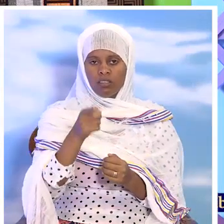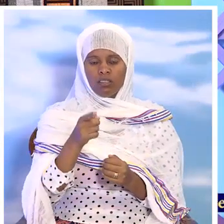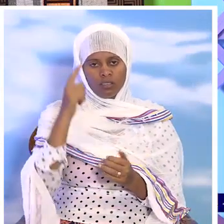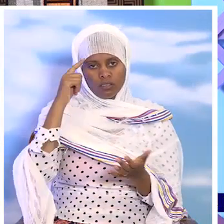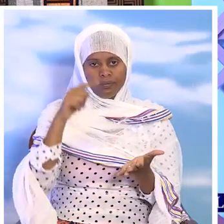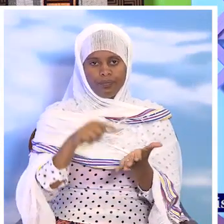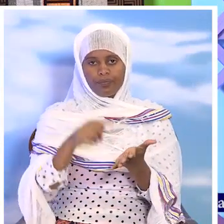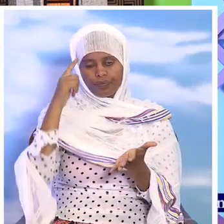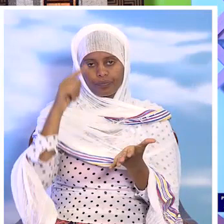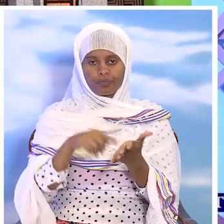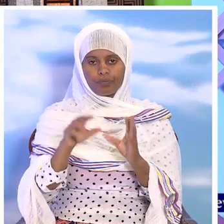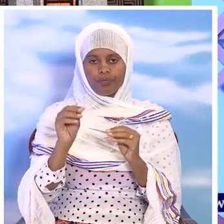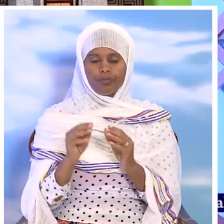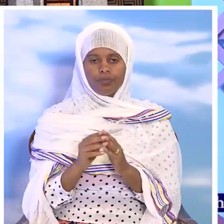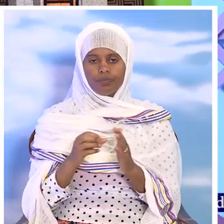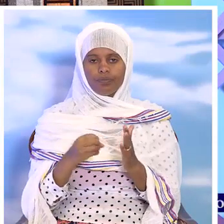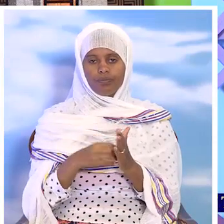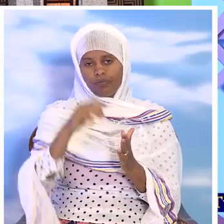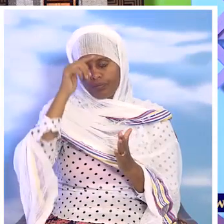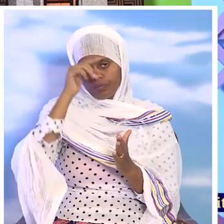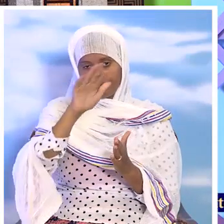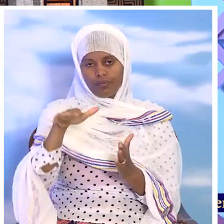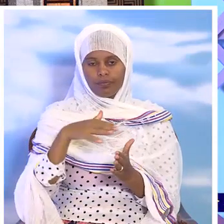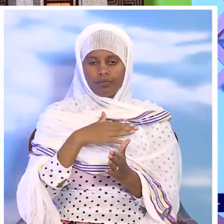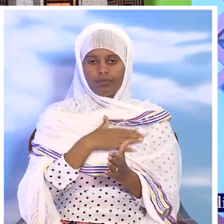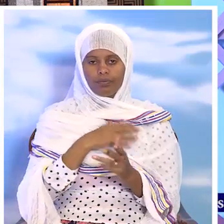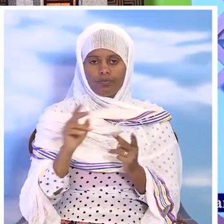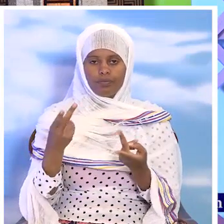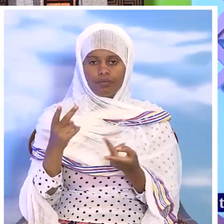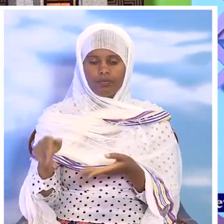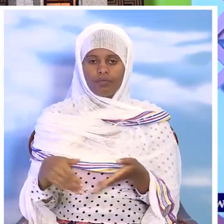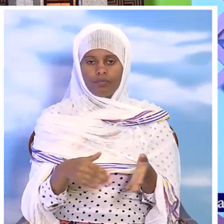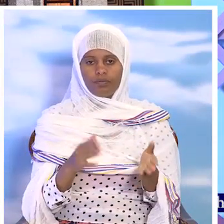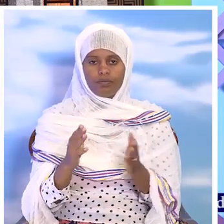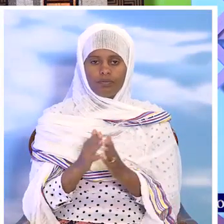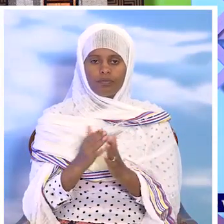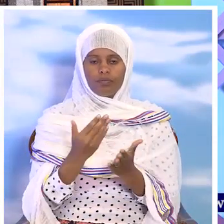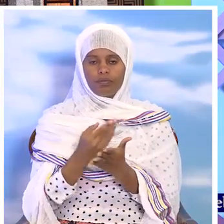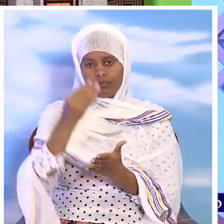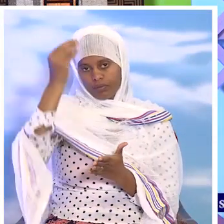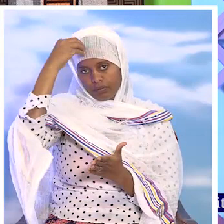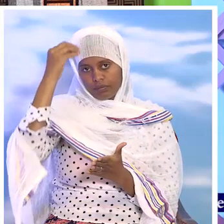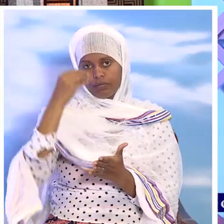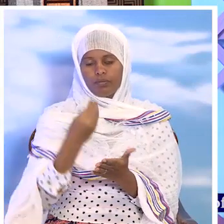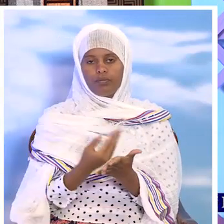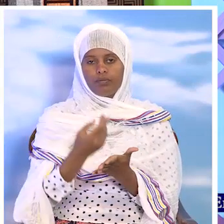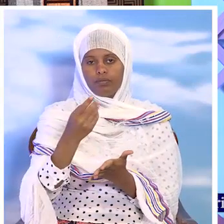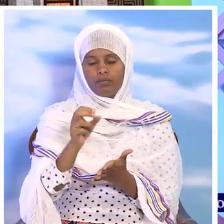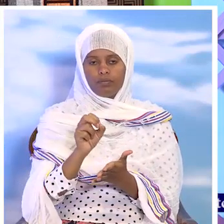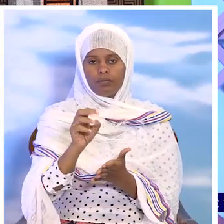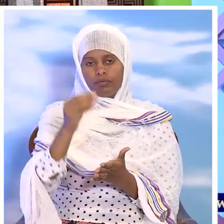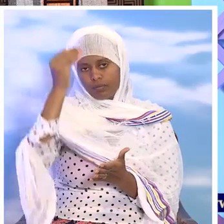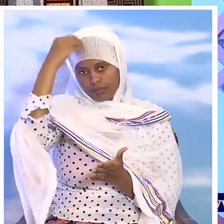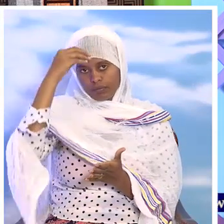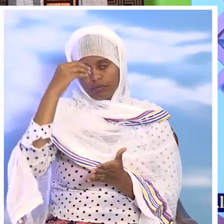እዩ። ስለዚ ምእመናን ንሕና እውን ንእግሪ መገድና ካብዚ እንምሃሮ ካብዚ ወንጀል እዚ እንምሃሮ እውን ኣብ